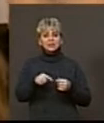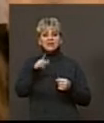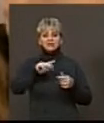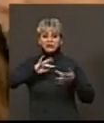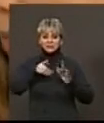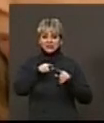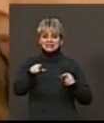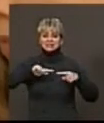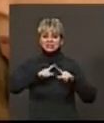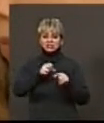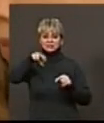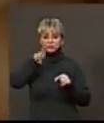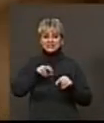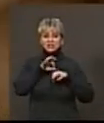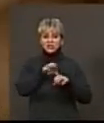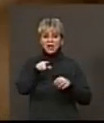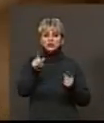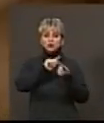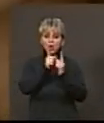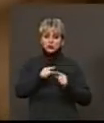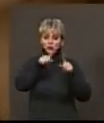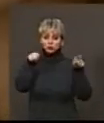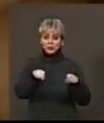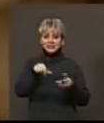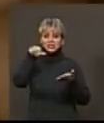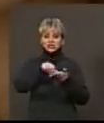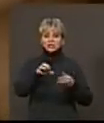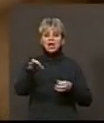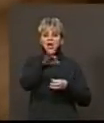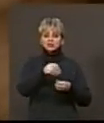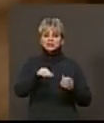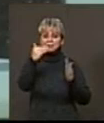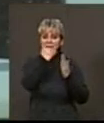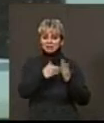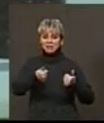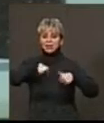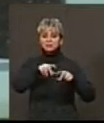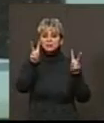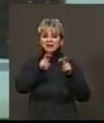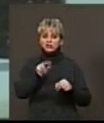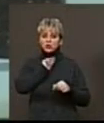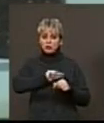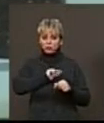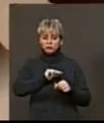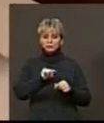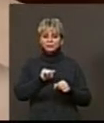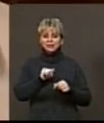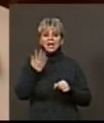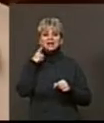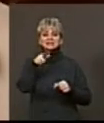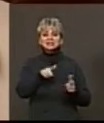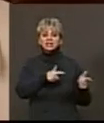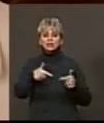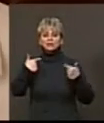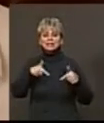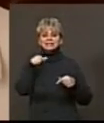Вебинары ведут технические специалисты, которые обрабатывают бланки, и члены областных предметных комиссий, проверяющие работы. Когда ты готовишься